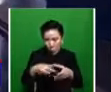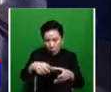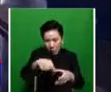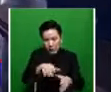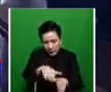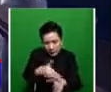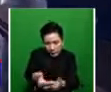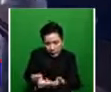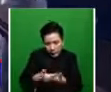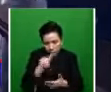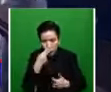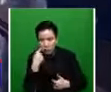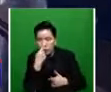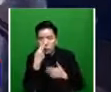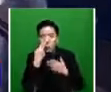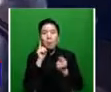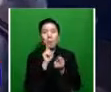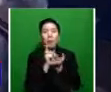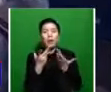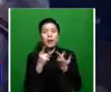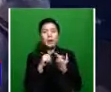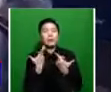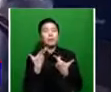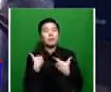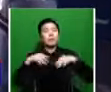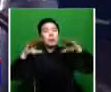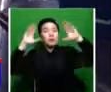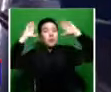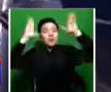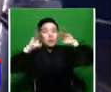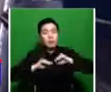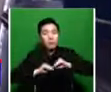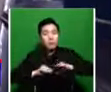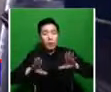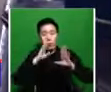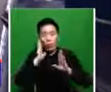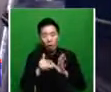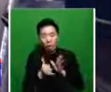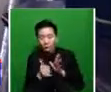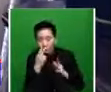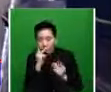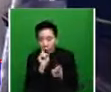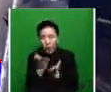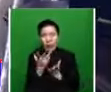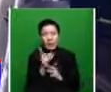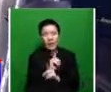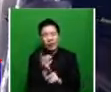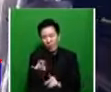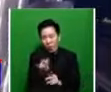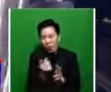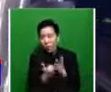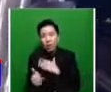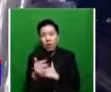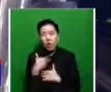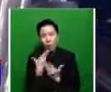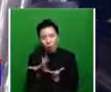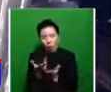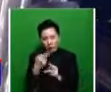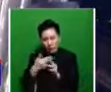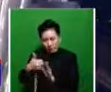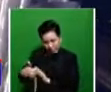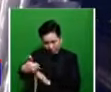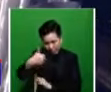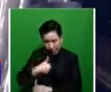เนี่ยแล้วเราก็ยังประชาสัมพันธ์ไปอีกเช่นเหตุการณ์ใหญ่ๆเนี่ยถ้าเจ้าหน้าที่บางทีมันมีหลุดได้นะฮะแต่ส่วนน้อยก็บอกให้เขาขอให้เข้ามาโรงพย